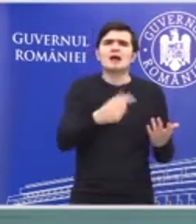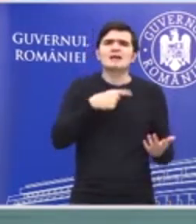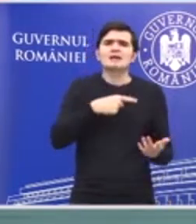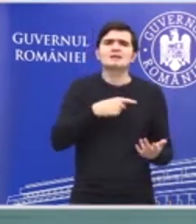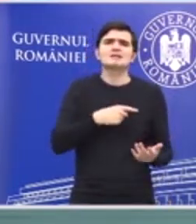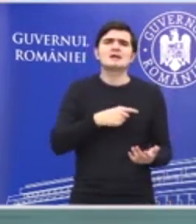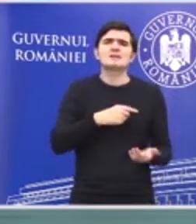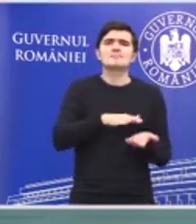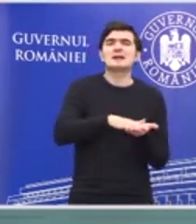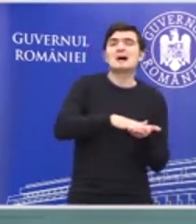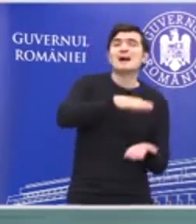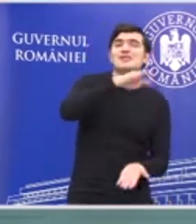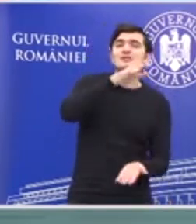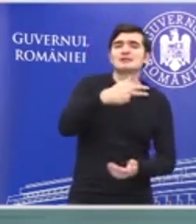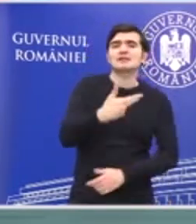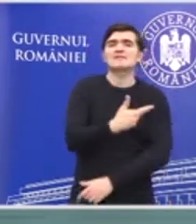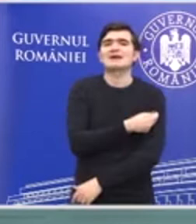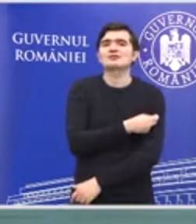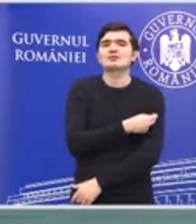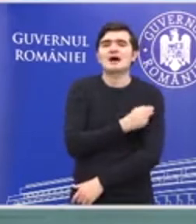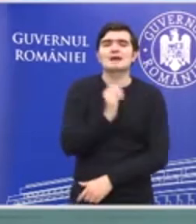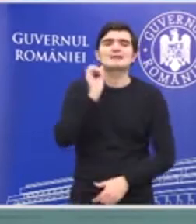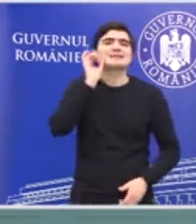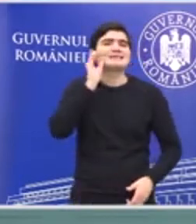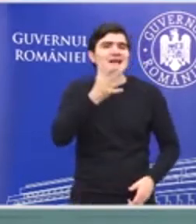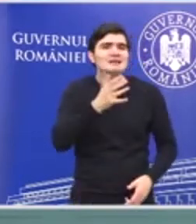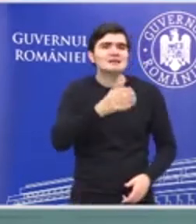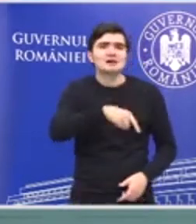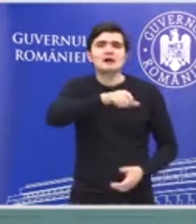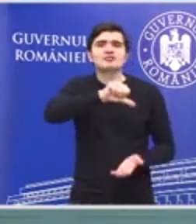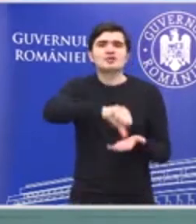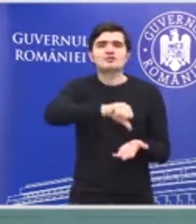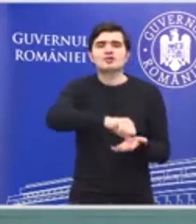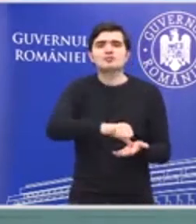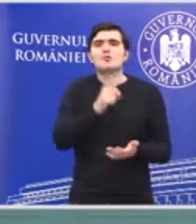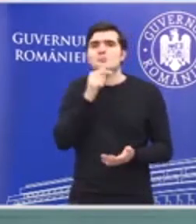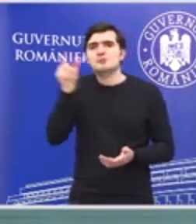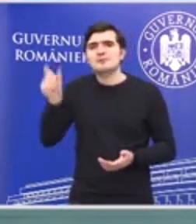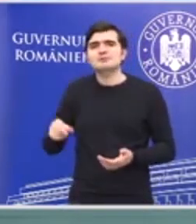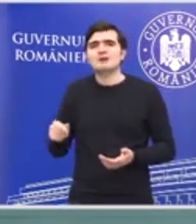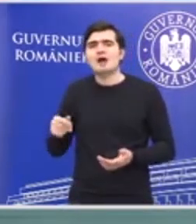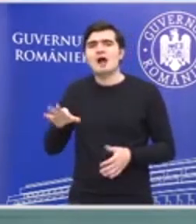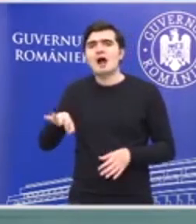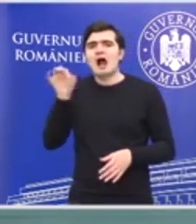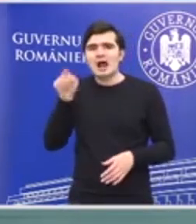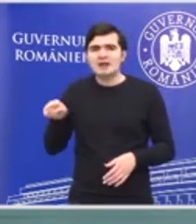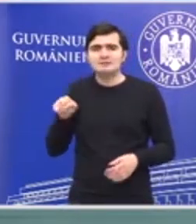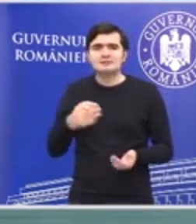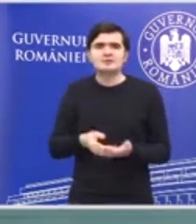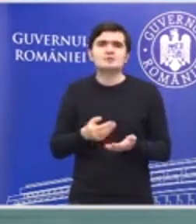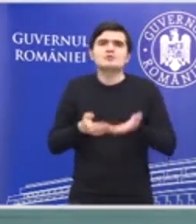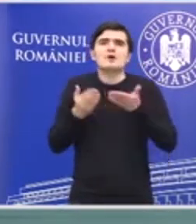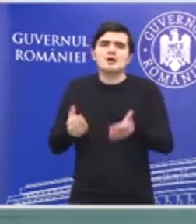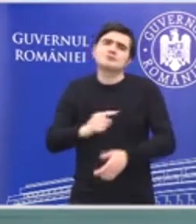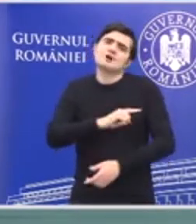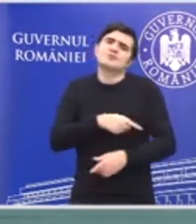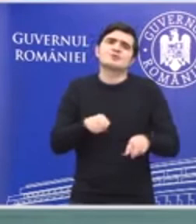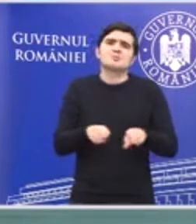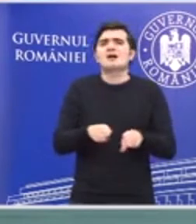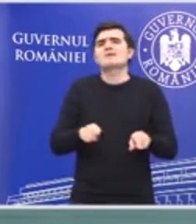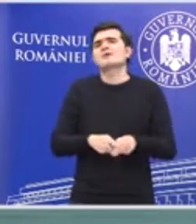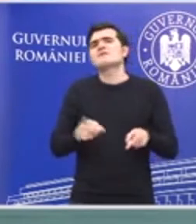vaccinare zilnică în centrul de vaccinare pentru care persoana respectivă a optat. Așa încât putem să estimăm foarte